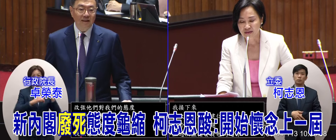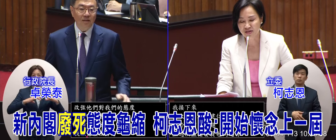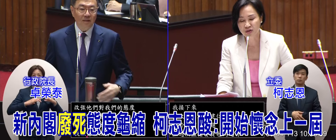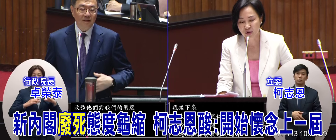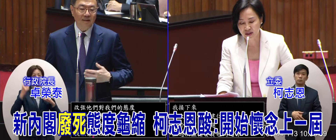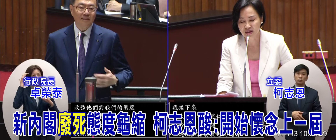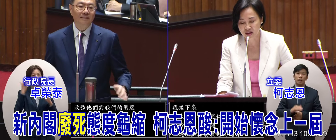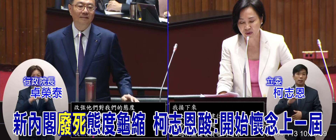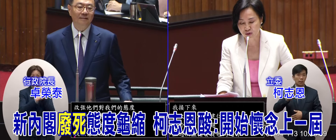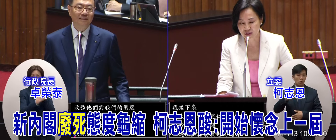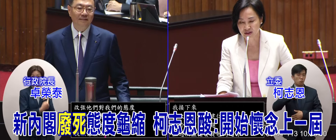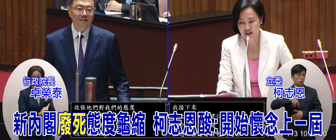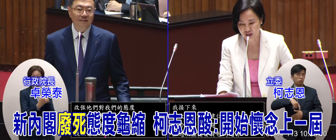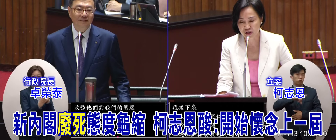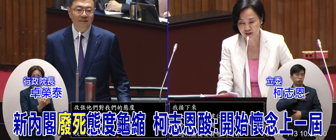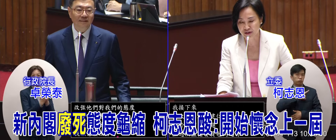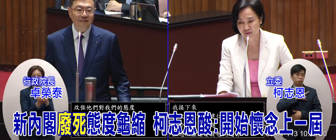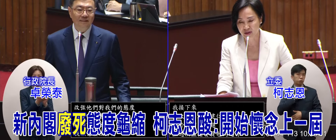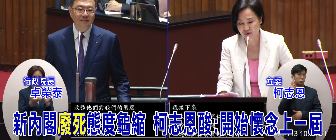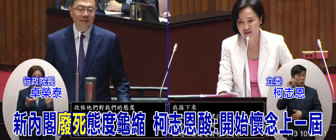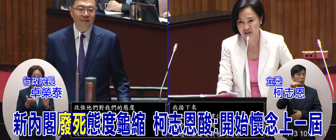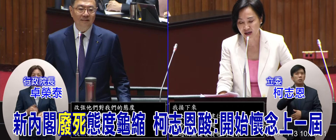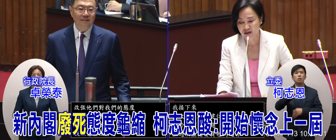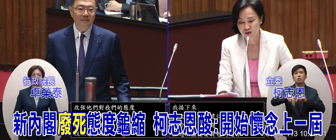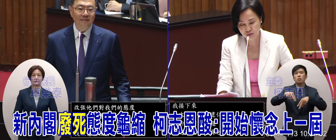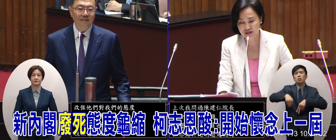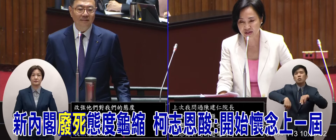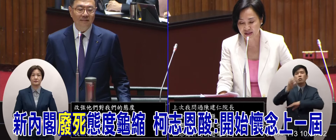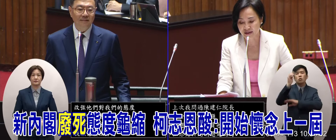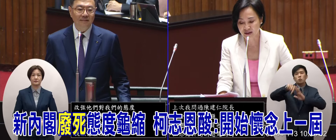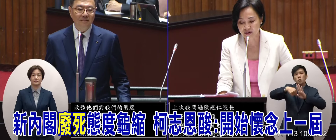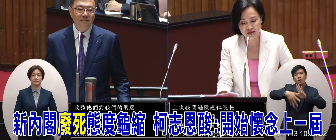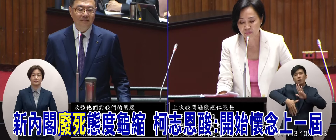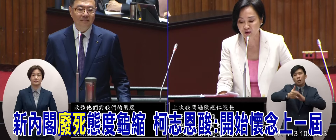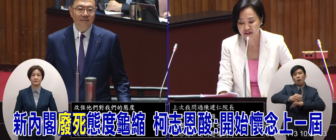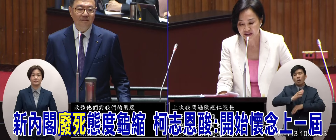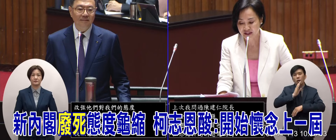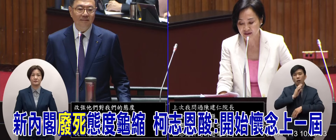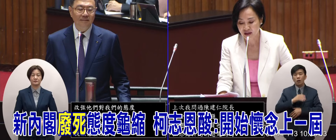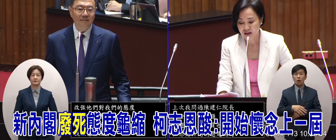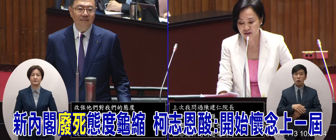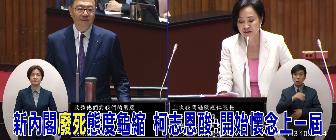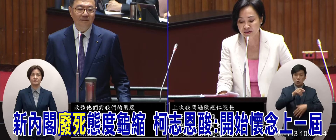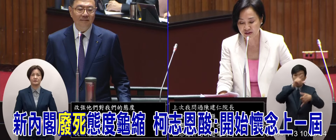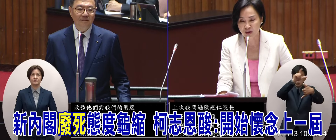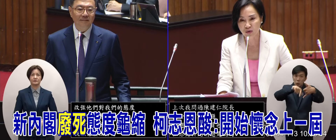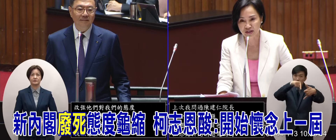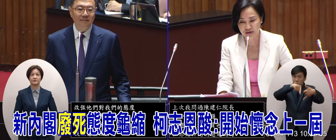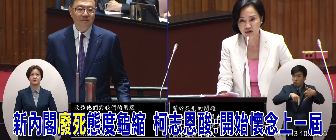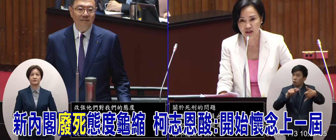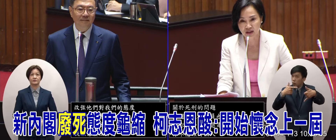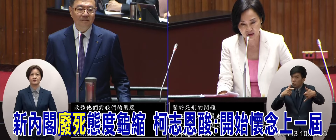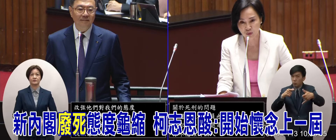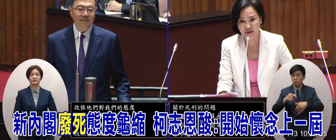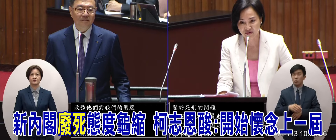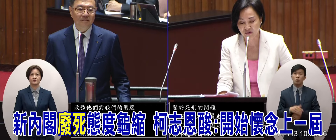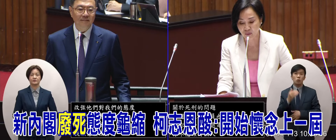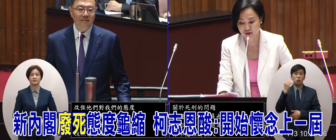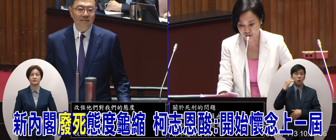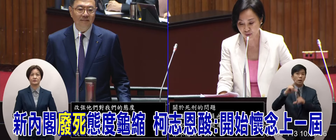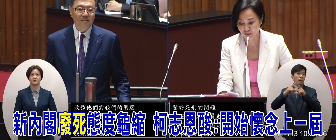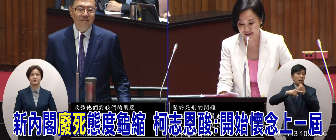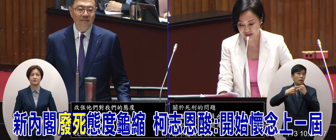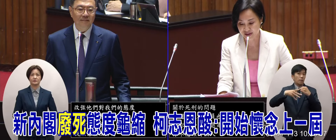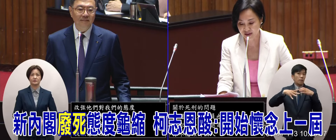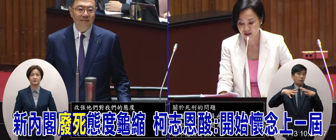前， 但是我个人认为说你是行政院的院长，说实在的你已经没有个人，释宪的结果的时候呢，可能我们立法